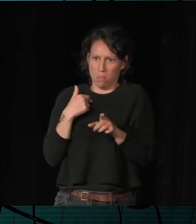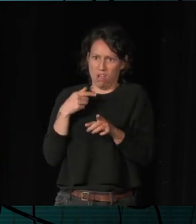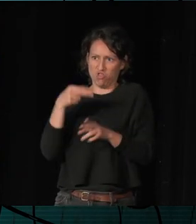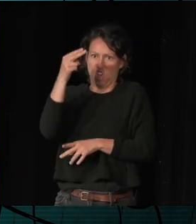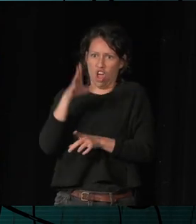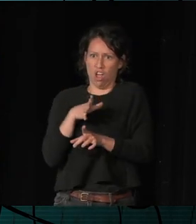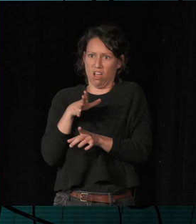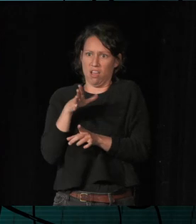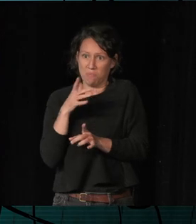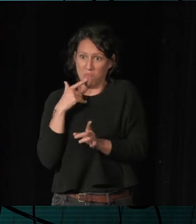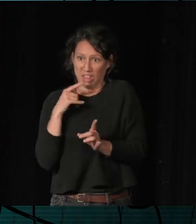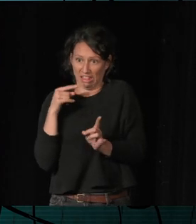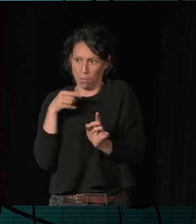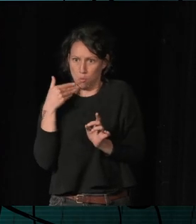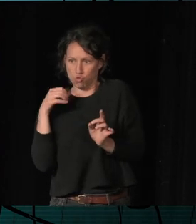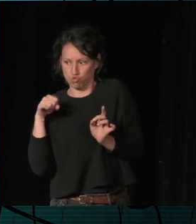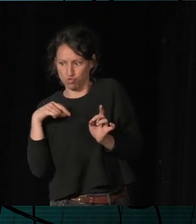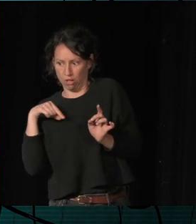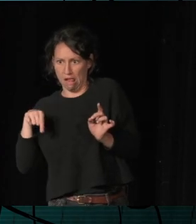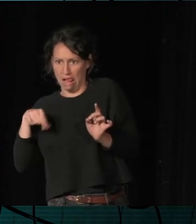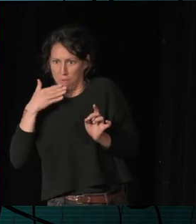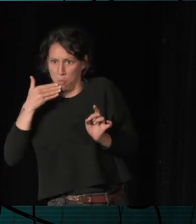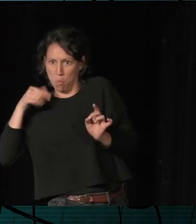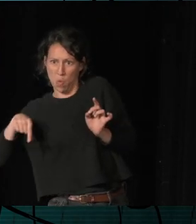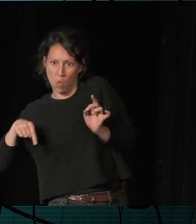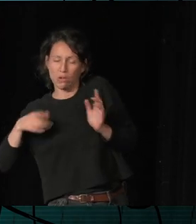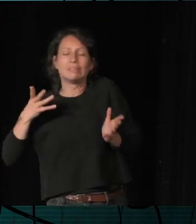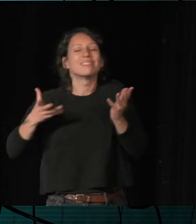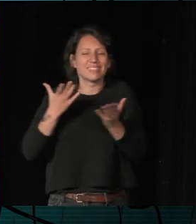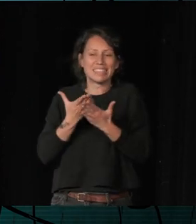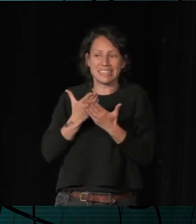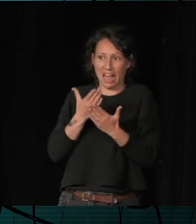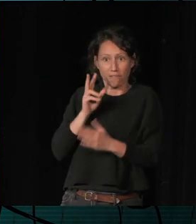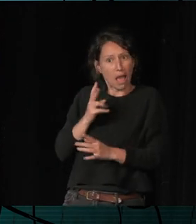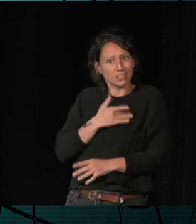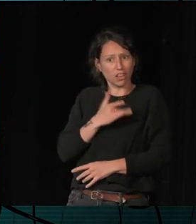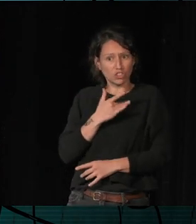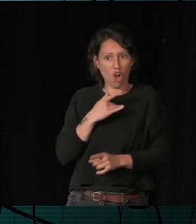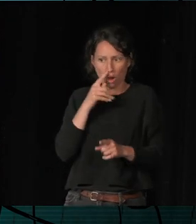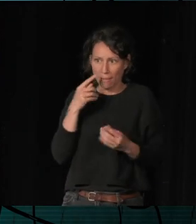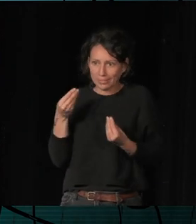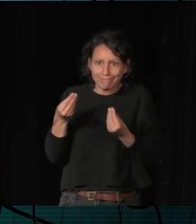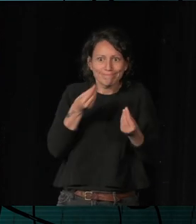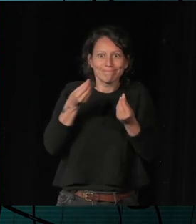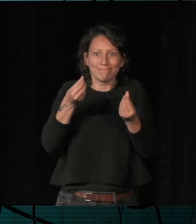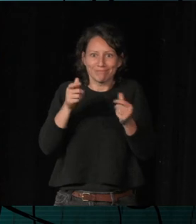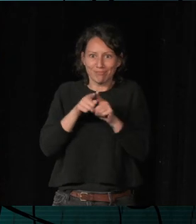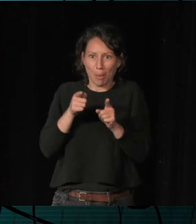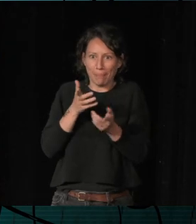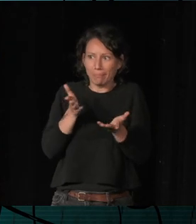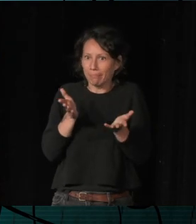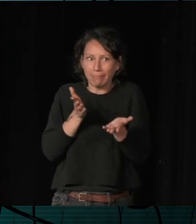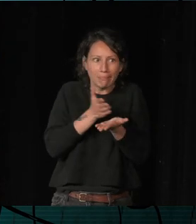du coup si je partais en bas il y a peut-être un truc cool à voir. Et voilà, ce sentiment est super, super intéressant. Il est très bien géré dans ce jeu où justement